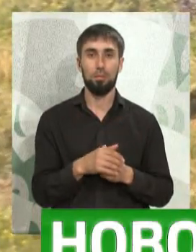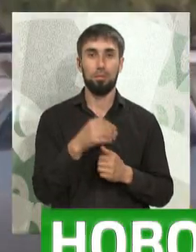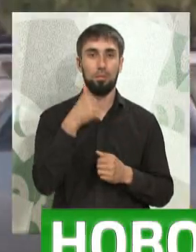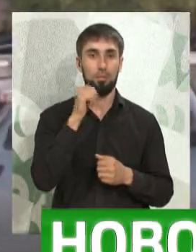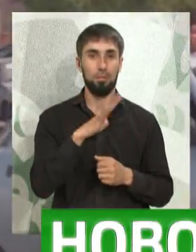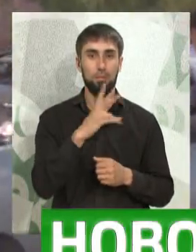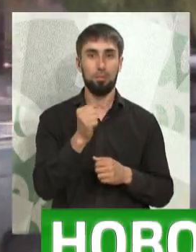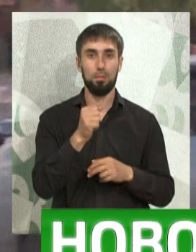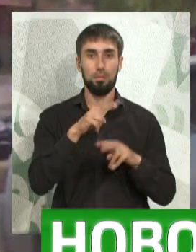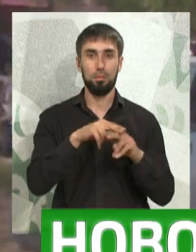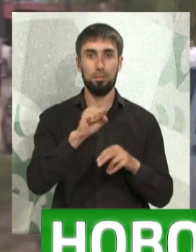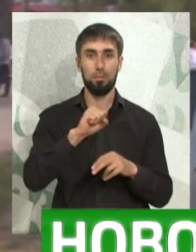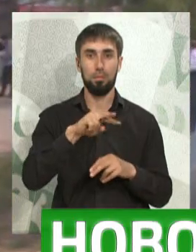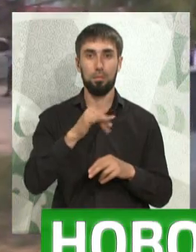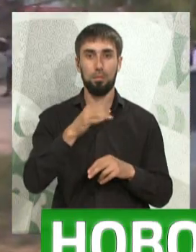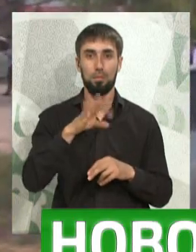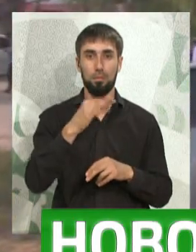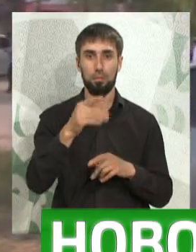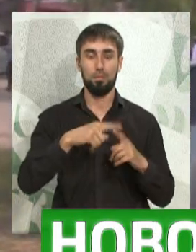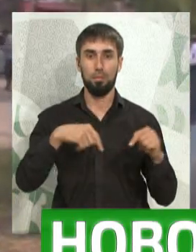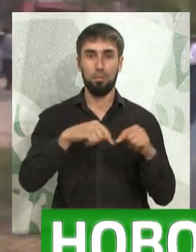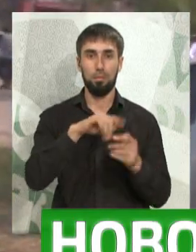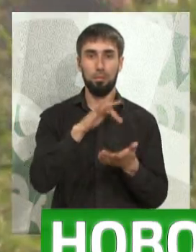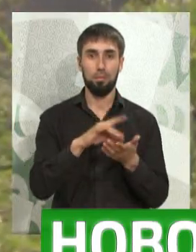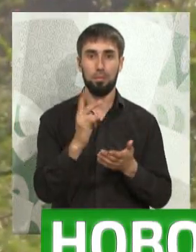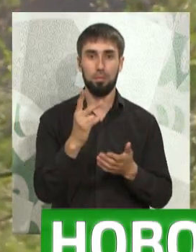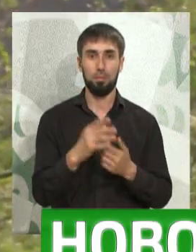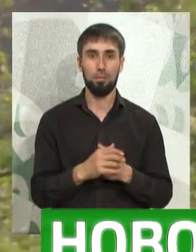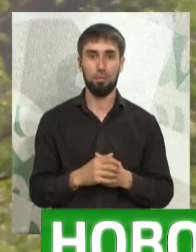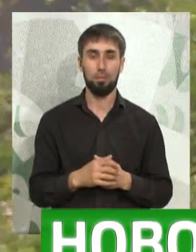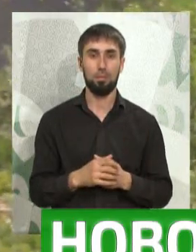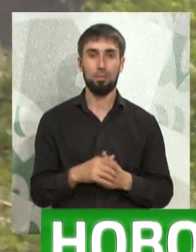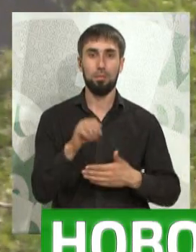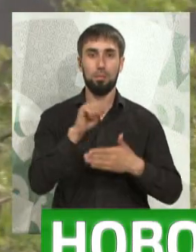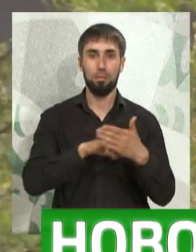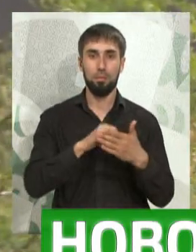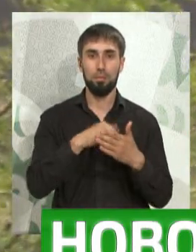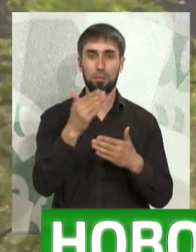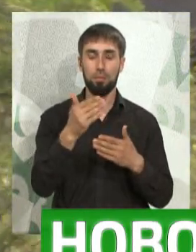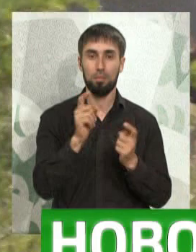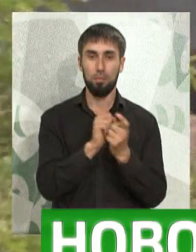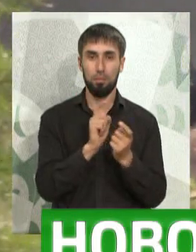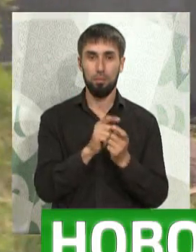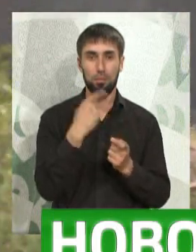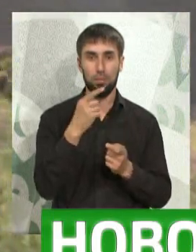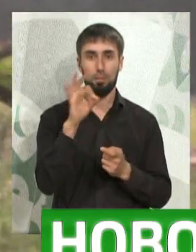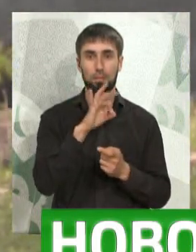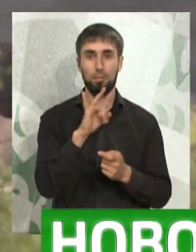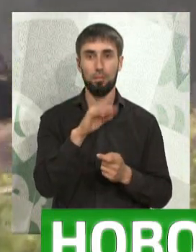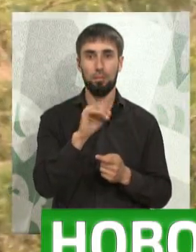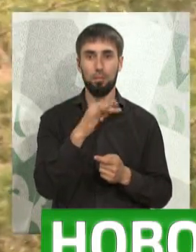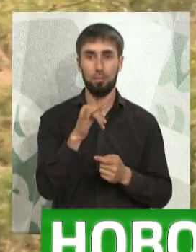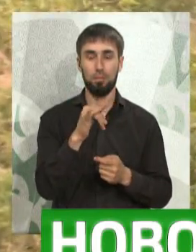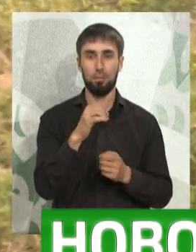на окраине Альтиевского административного округа города Назране. Причиной конфликта называют имущественный спор